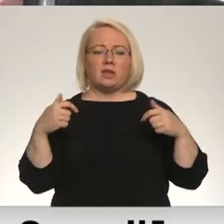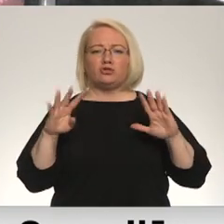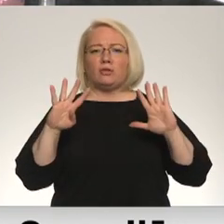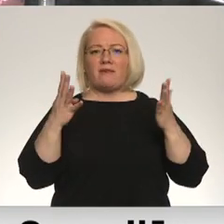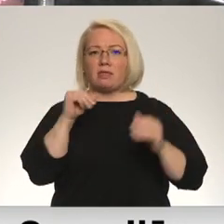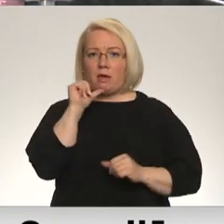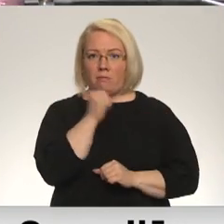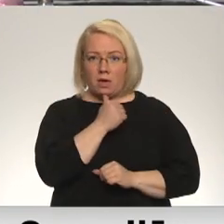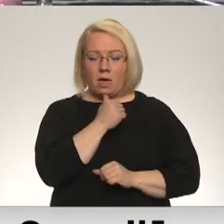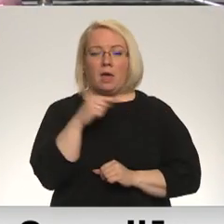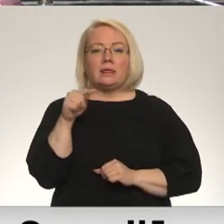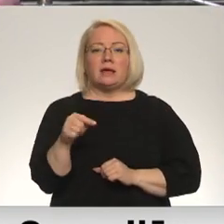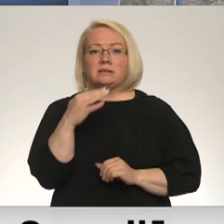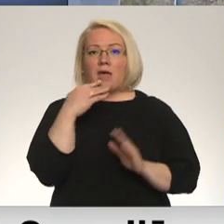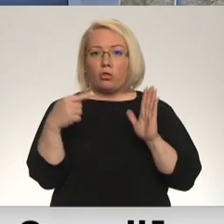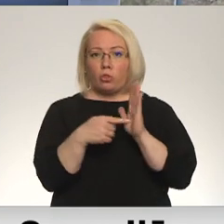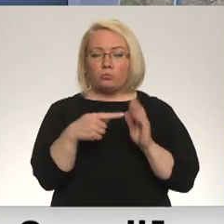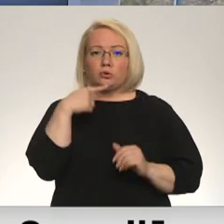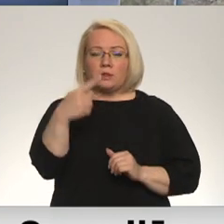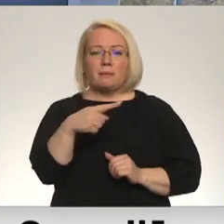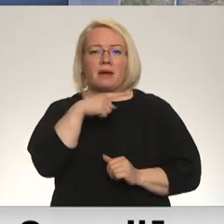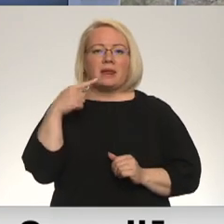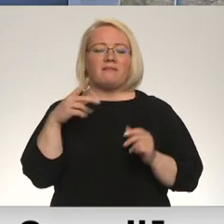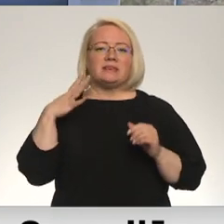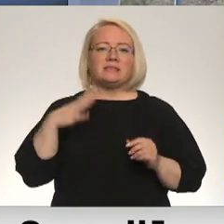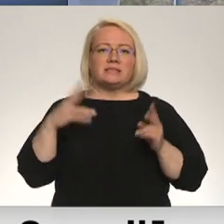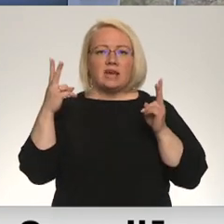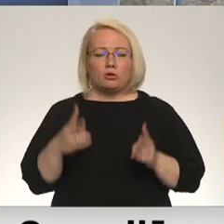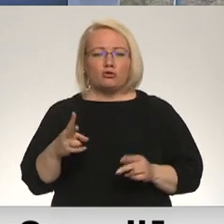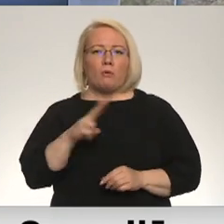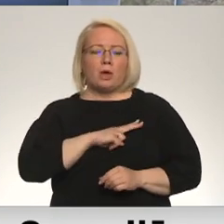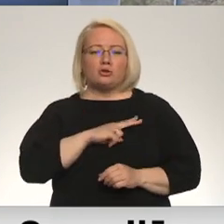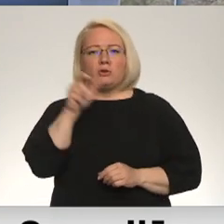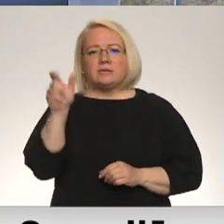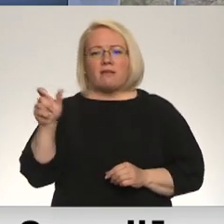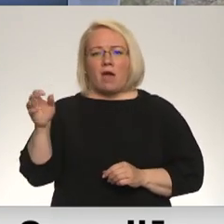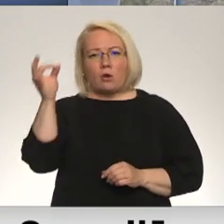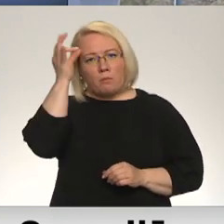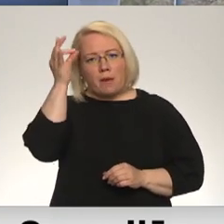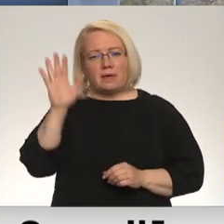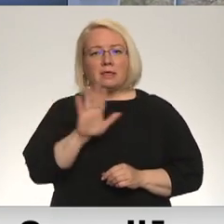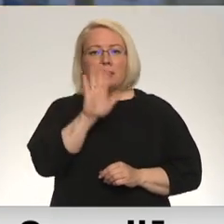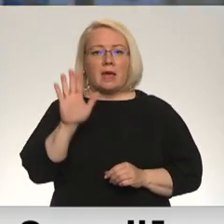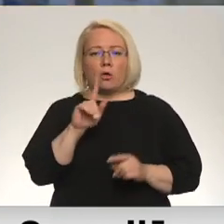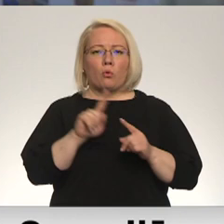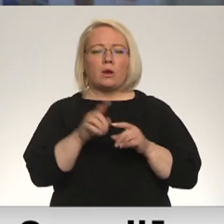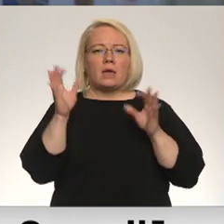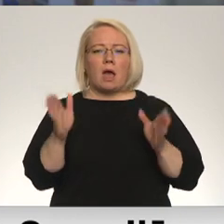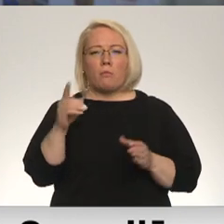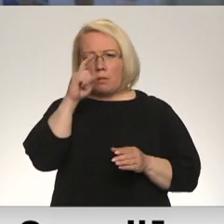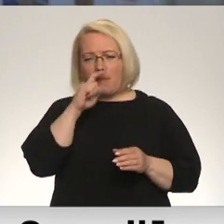9. maijā. Šis datums noteikts par Ukrainas cietušo un bojāgājušo upuru piemiņas dienu, kurā jāizskar sēru